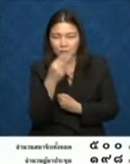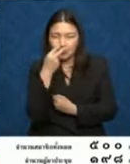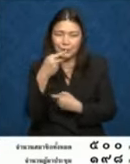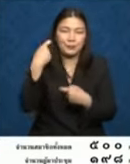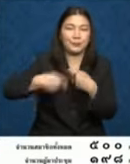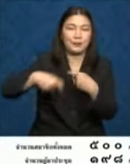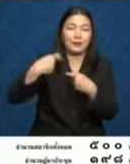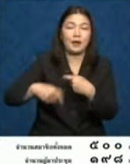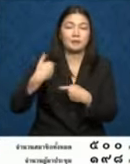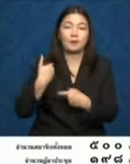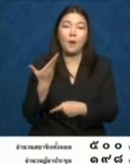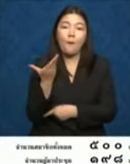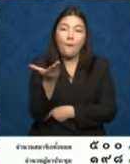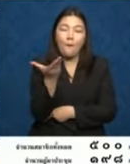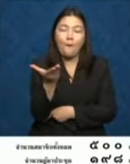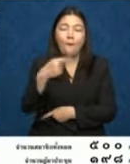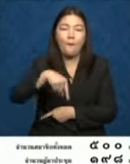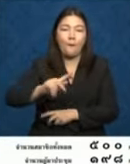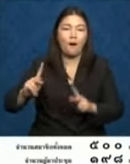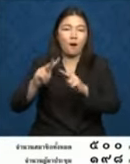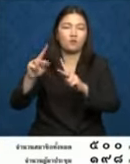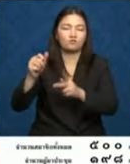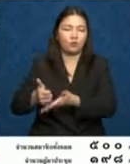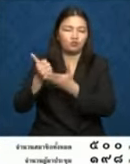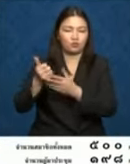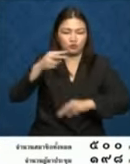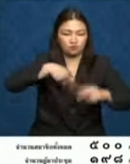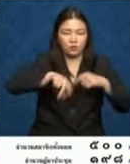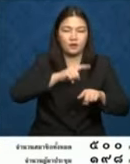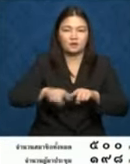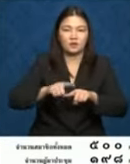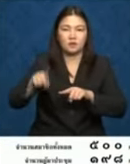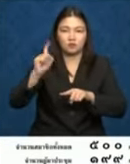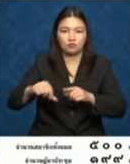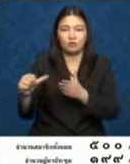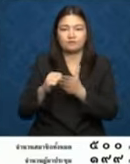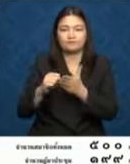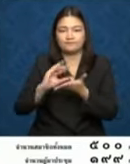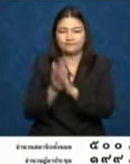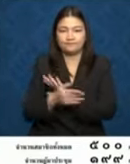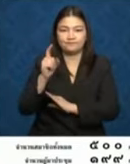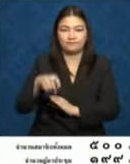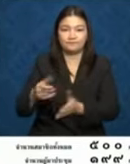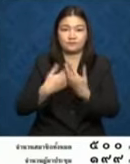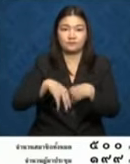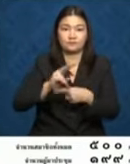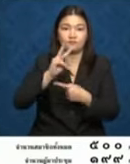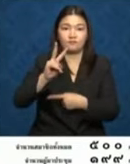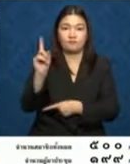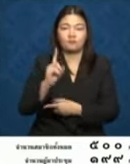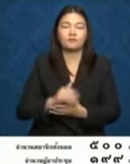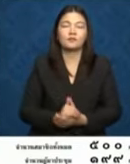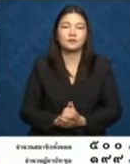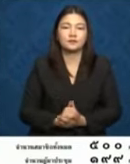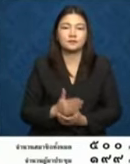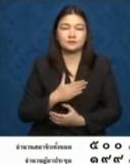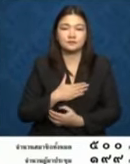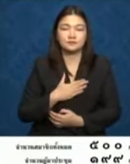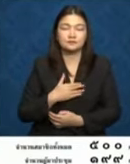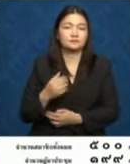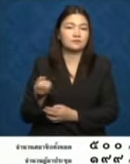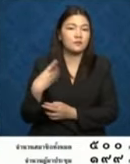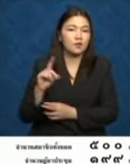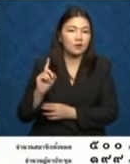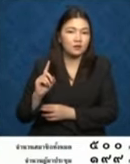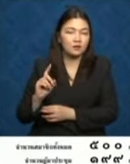ำบากจึงใคร่ขอหน่วยงานที่รับผิดชอบเร่งจัดสรรเพื่อแก้ไขปัญหานี้ค่ะ เรื่องที่2ค่ะดิฉันได้รับการร้องเรียนจาก